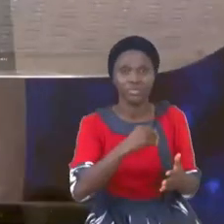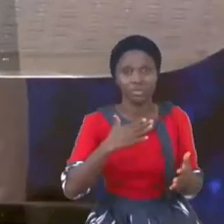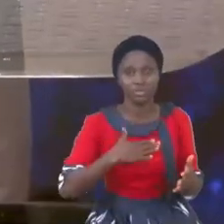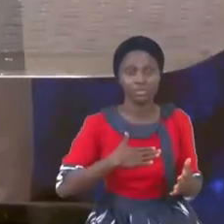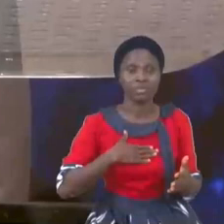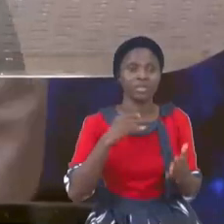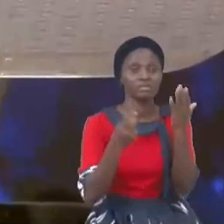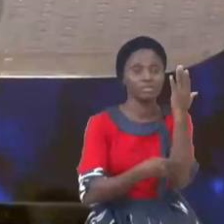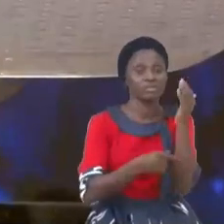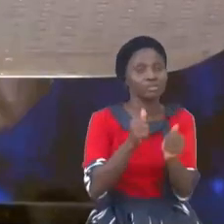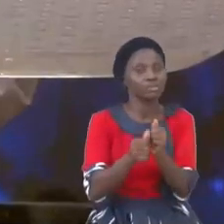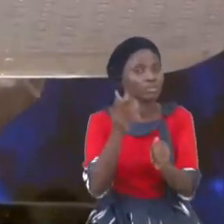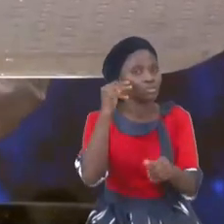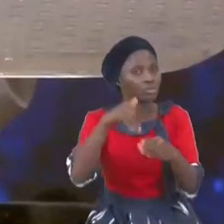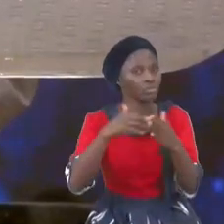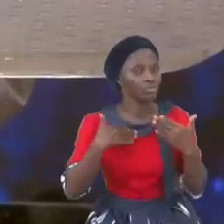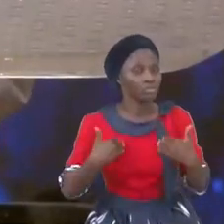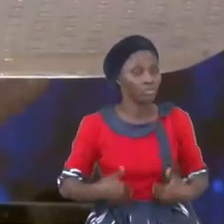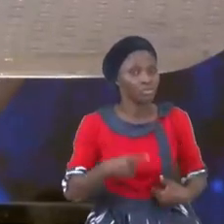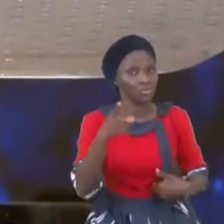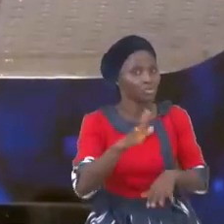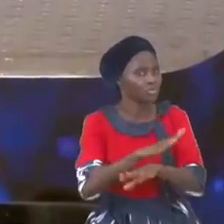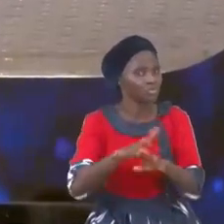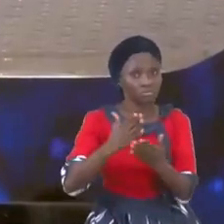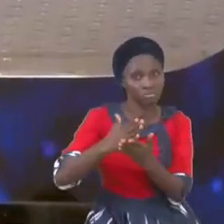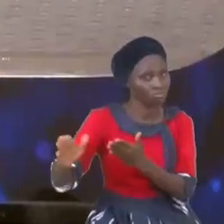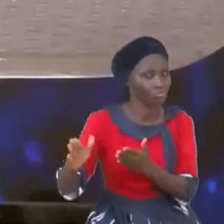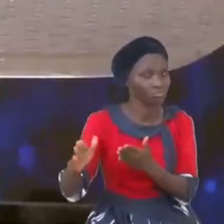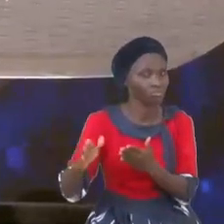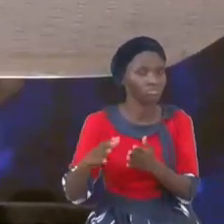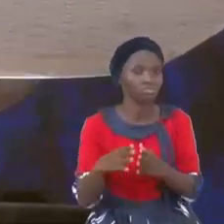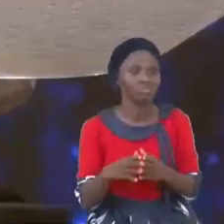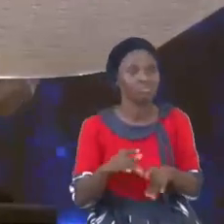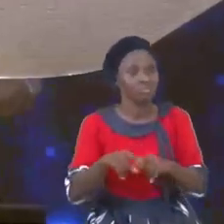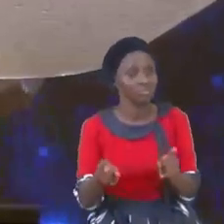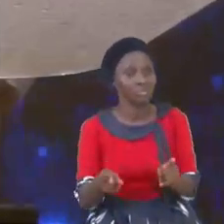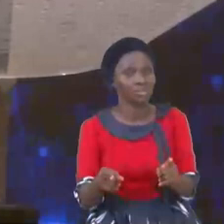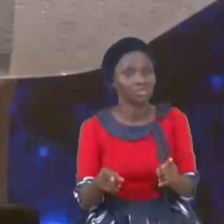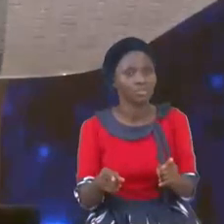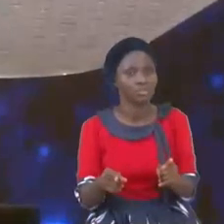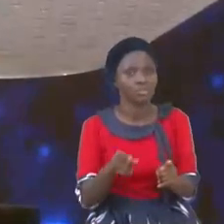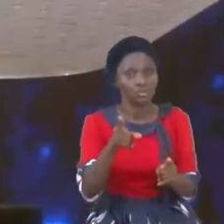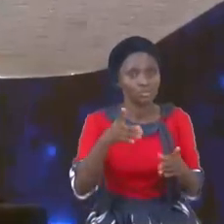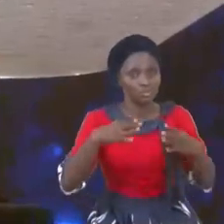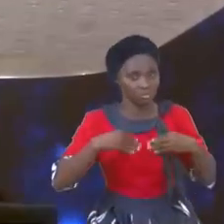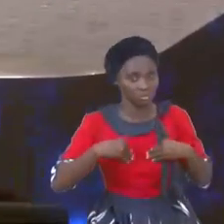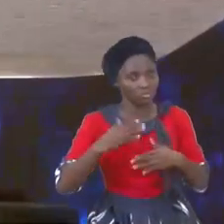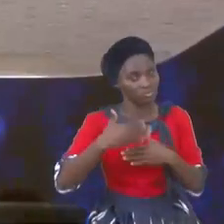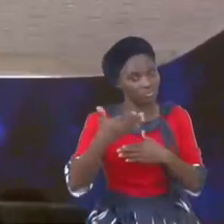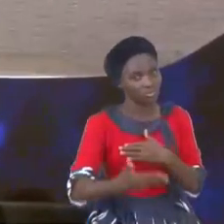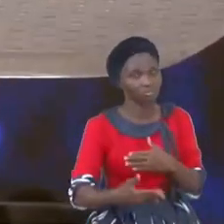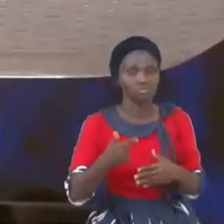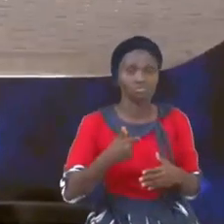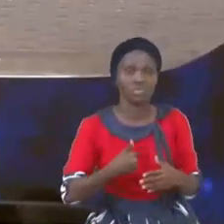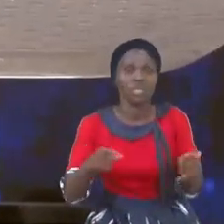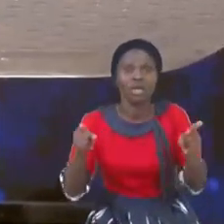par ma chair, vous n'avez témoigné ni méprisé ni dégoût. Vous m'avez au contraire reçu comme un